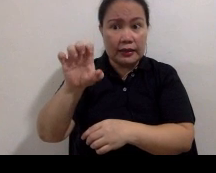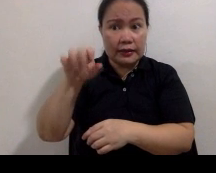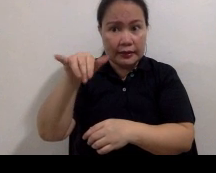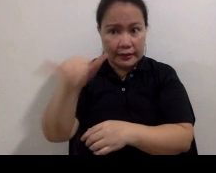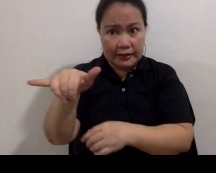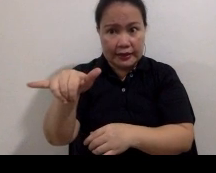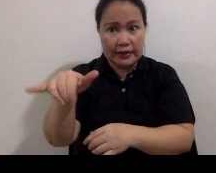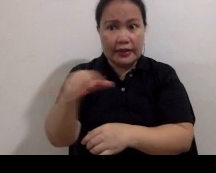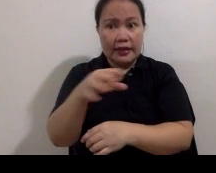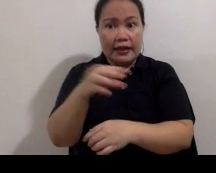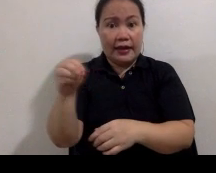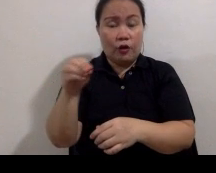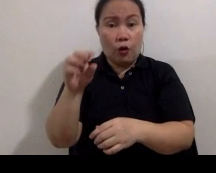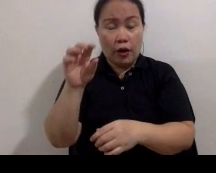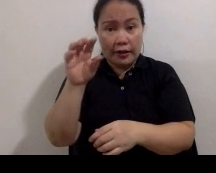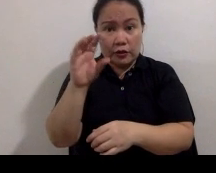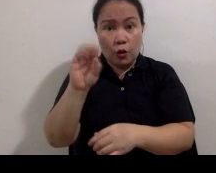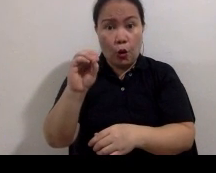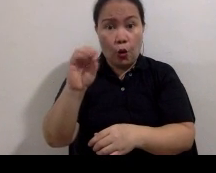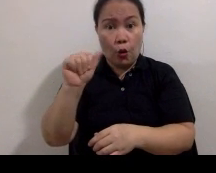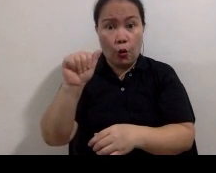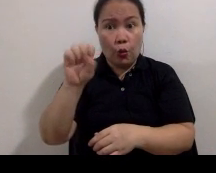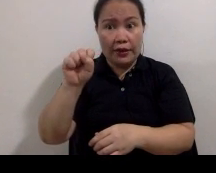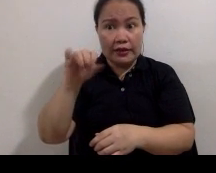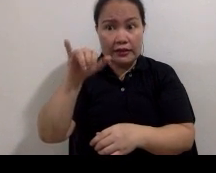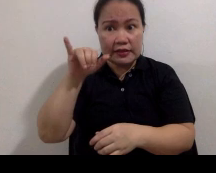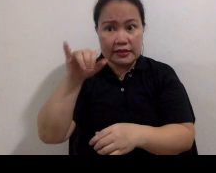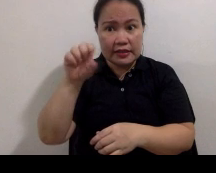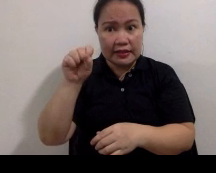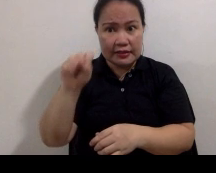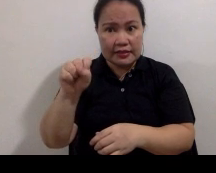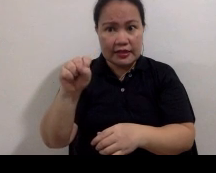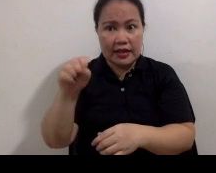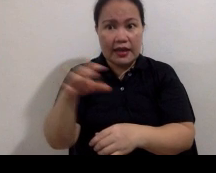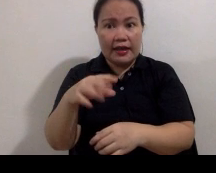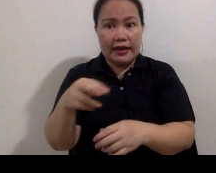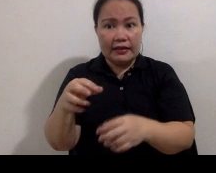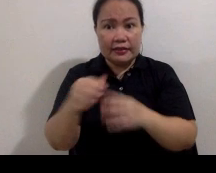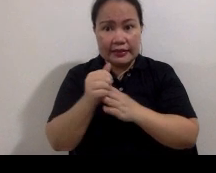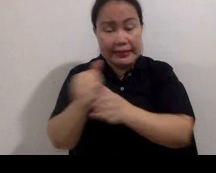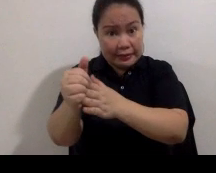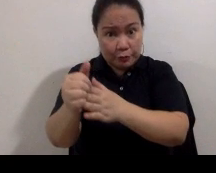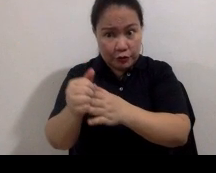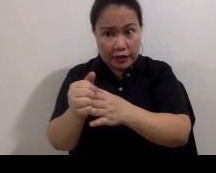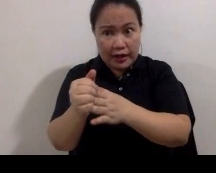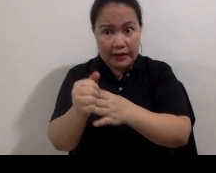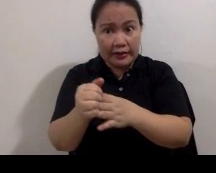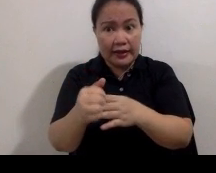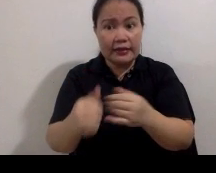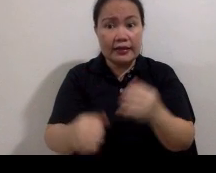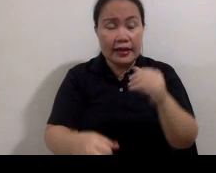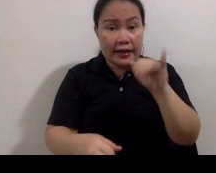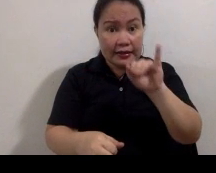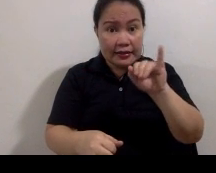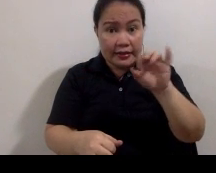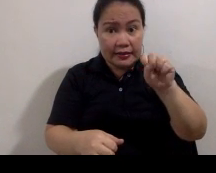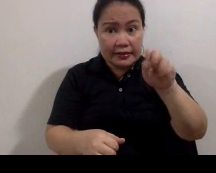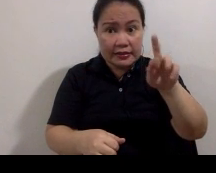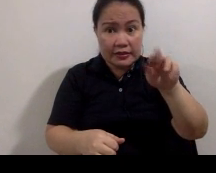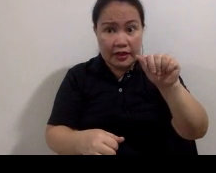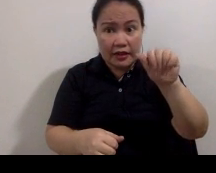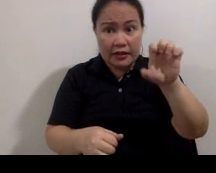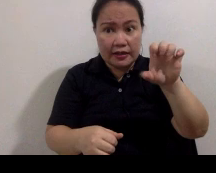sa diserto. Nangunguna naman ang Iraq sa produksyon ng dates at dalandan ang Israel.